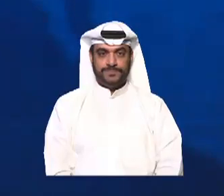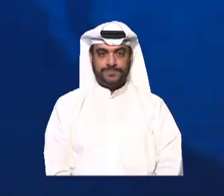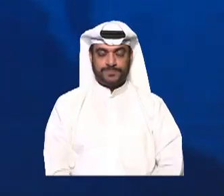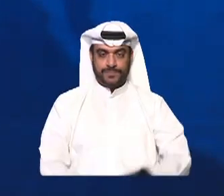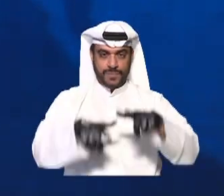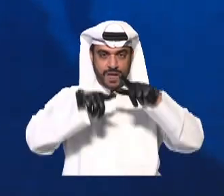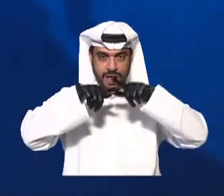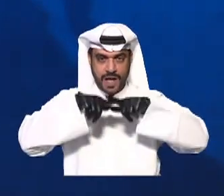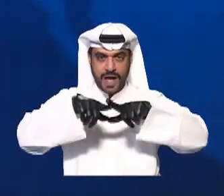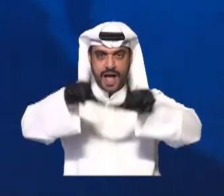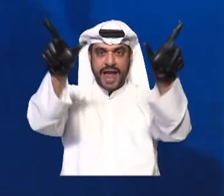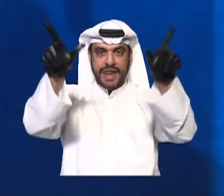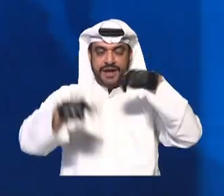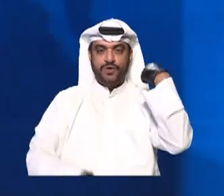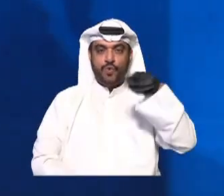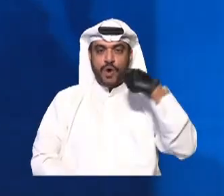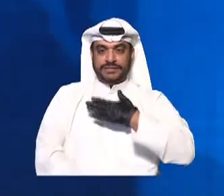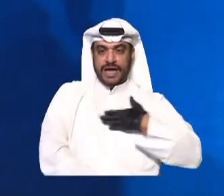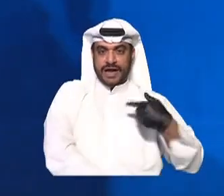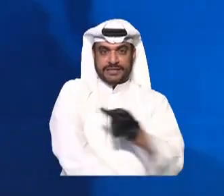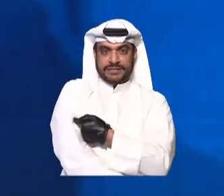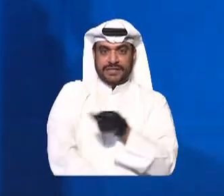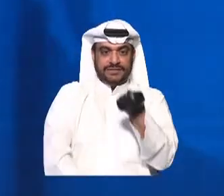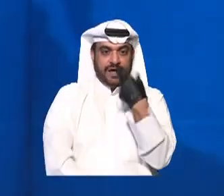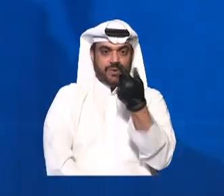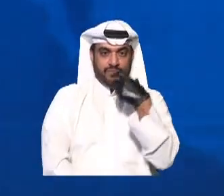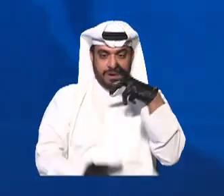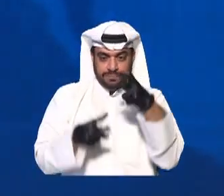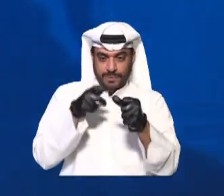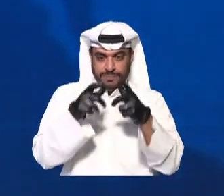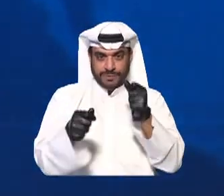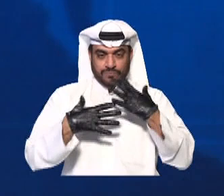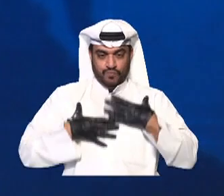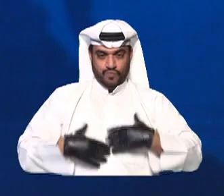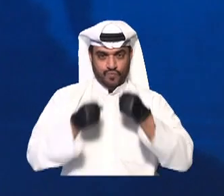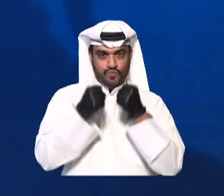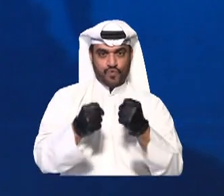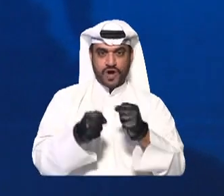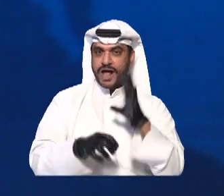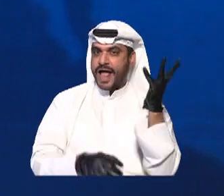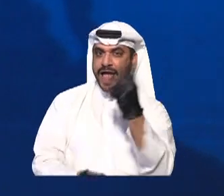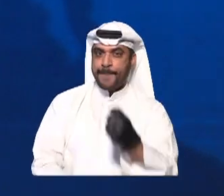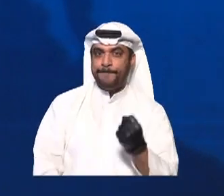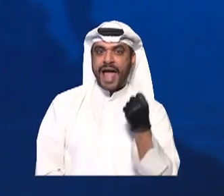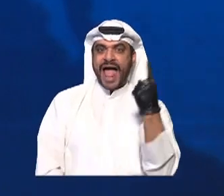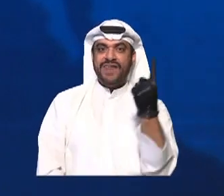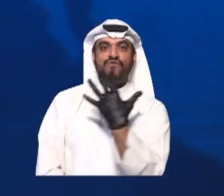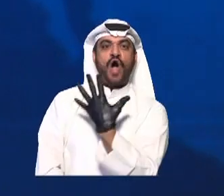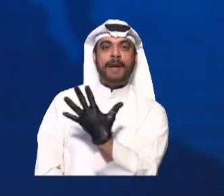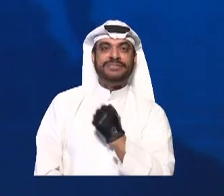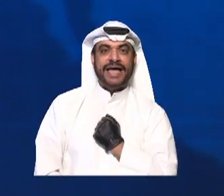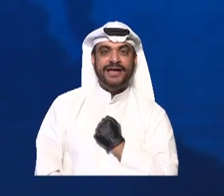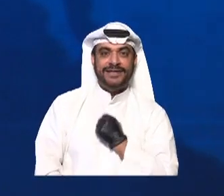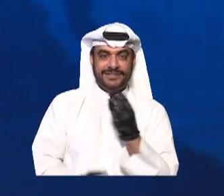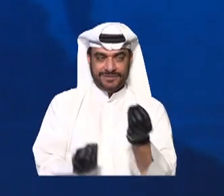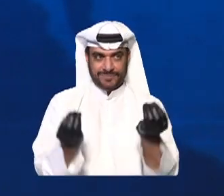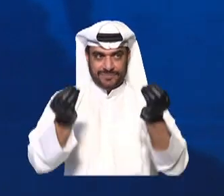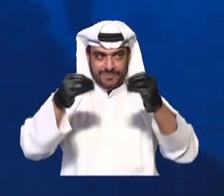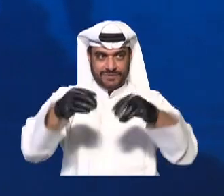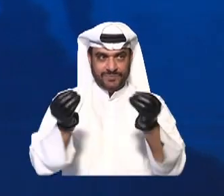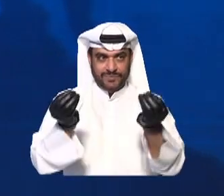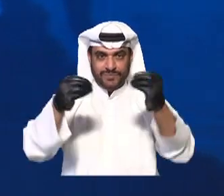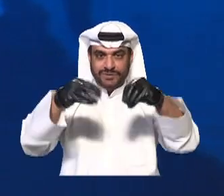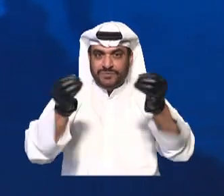أعلنت وزارة الصحة شفاء 1005 حالات من المصابين بمرض كوفيد-19 ليرتفع بذلك عدد